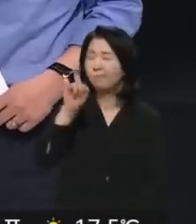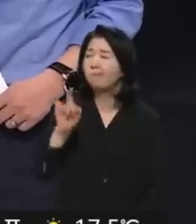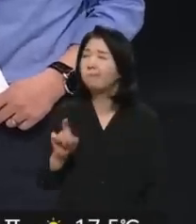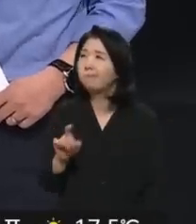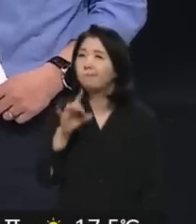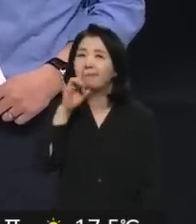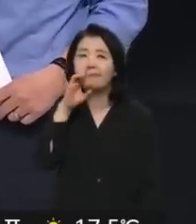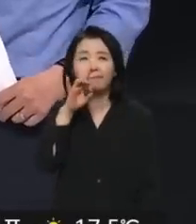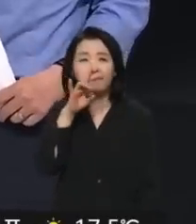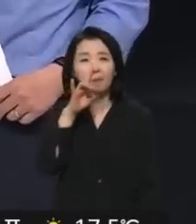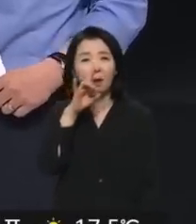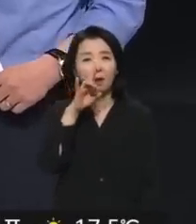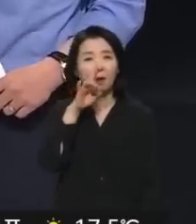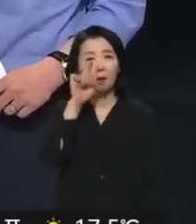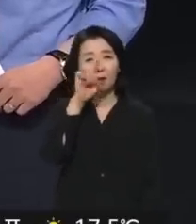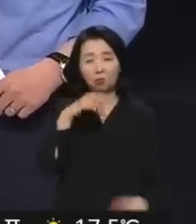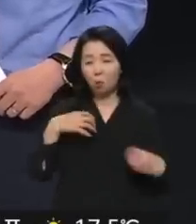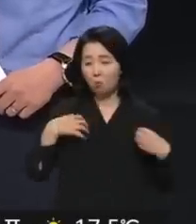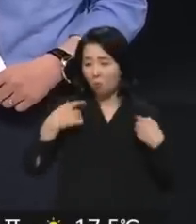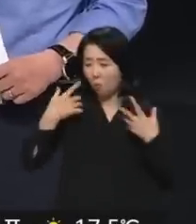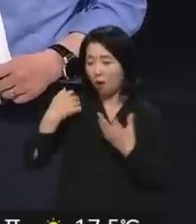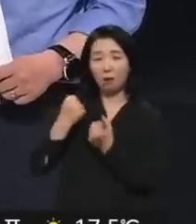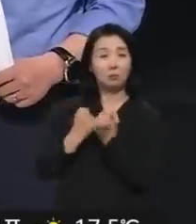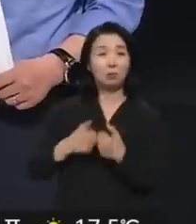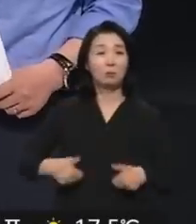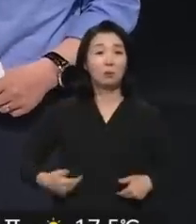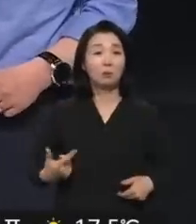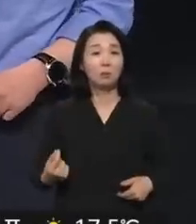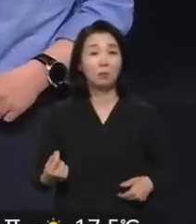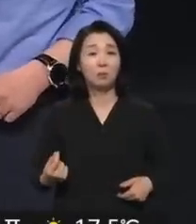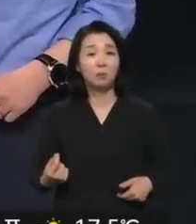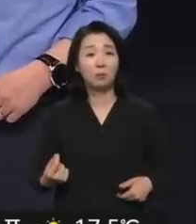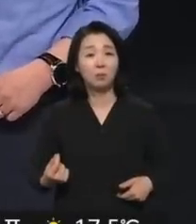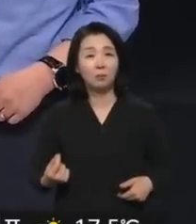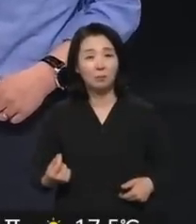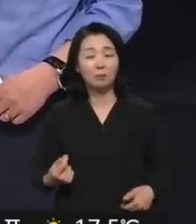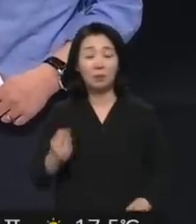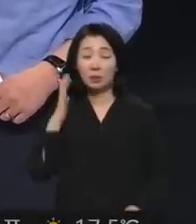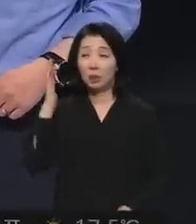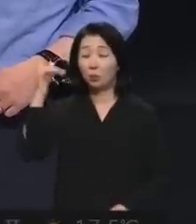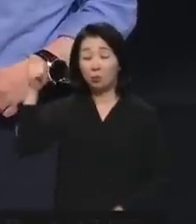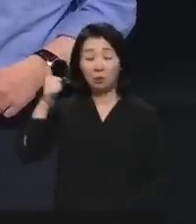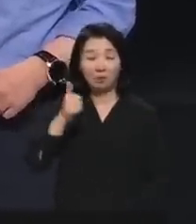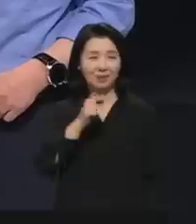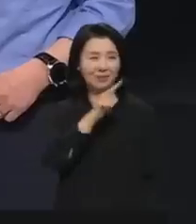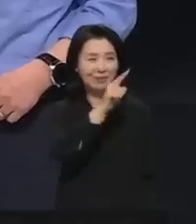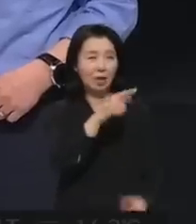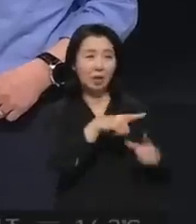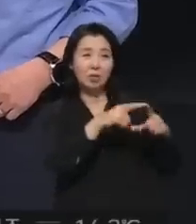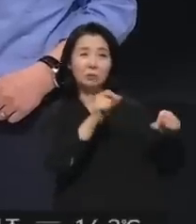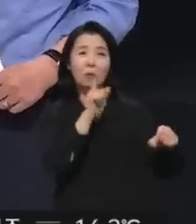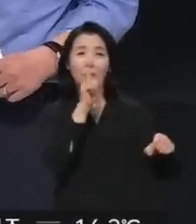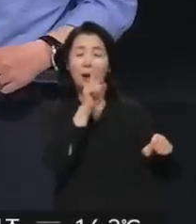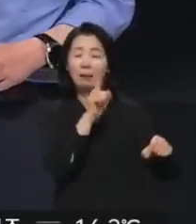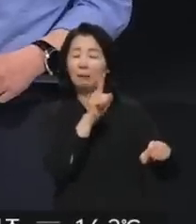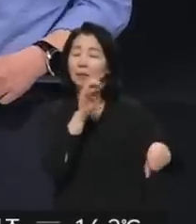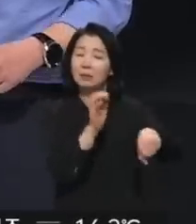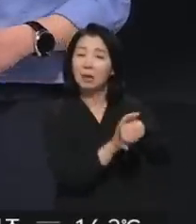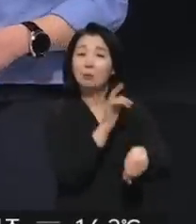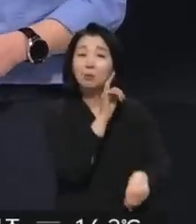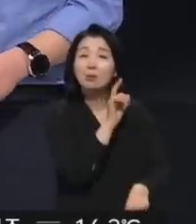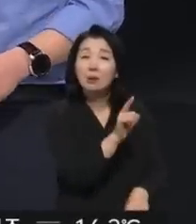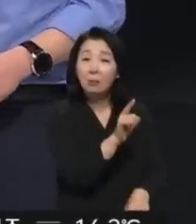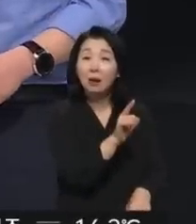있죠. 정부에 보다 명확한 설명이 필요한 듯 싶은데요. 대통령실이 오보라고 주장한 일본 정부